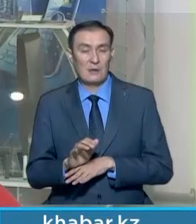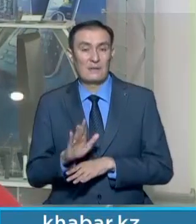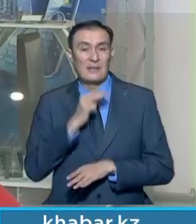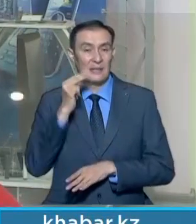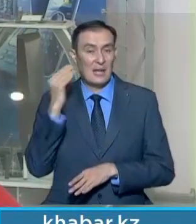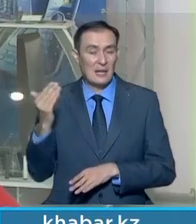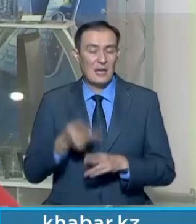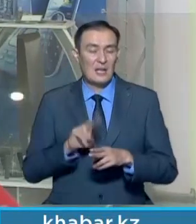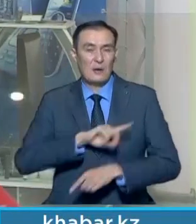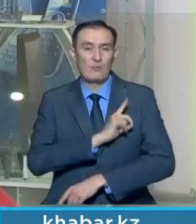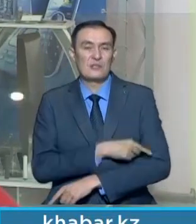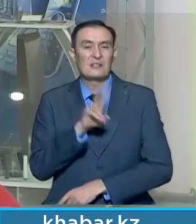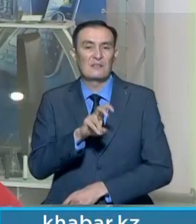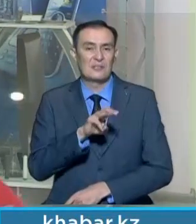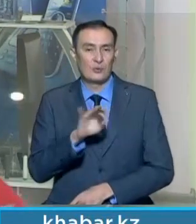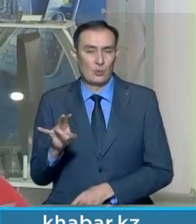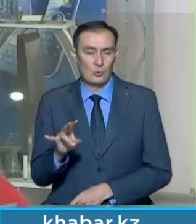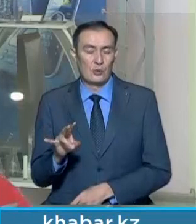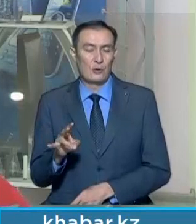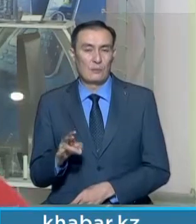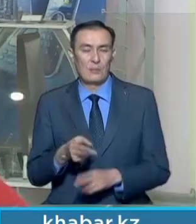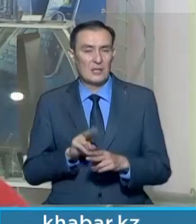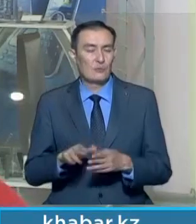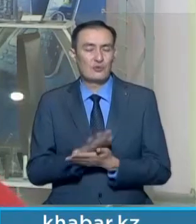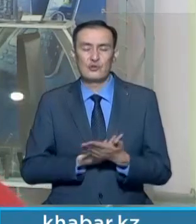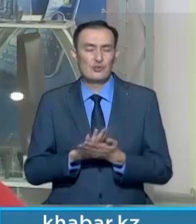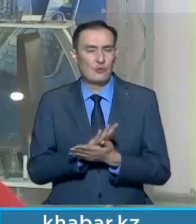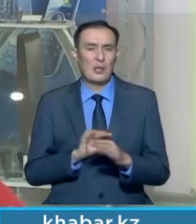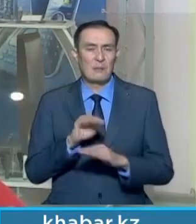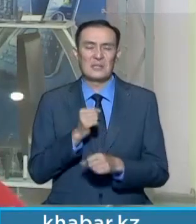в Китае, это мощности 200 тонн. Поэтому я сказал, ничего делать не